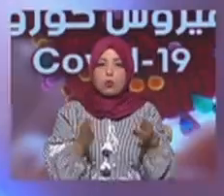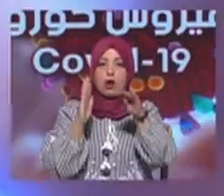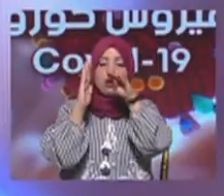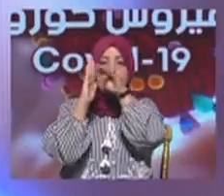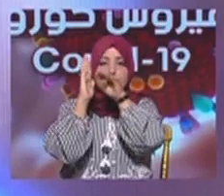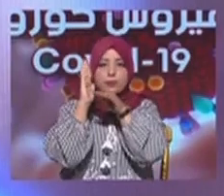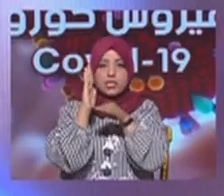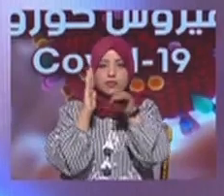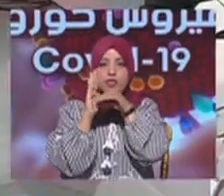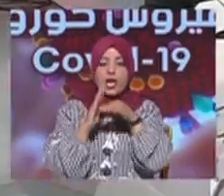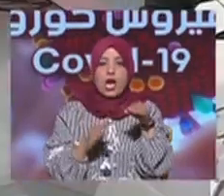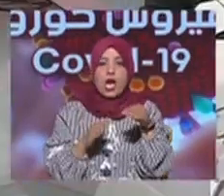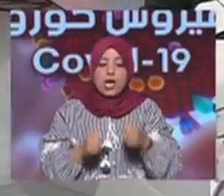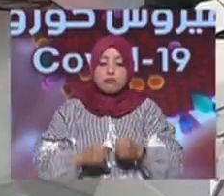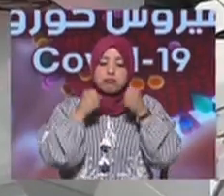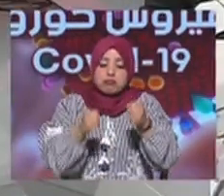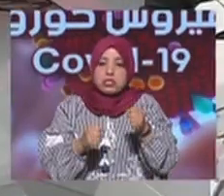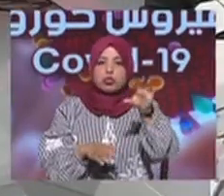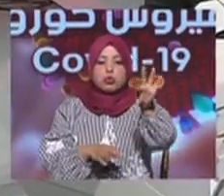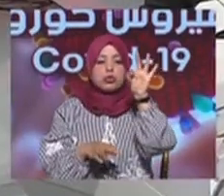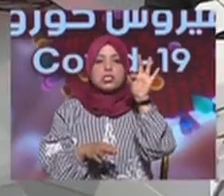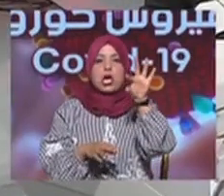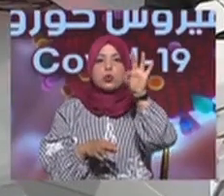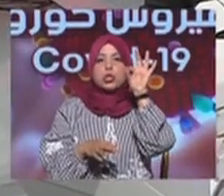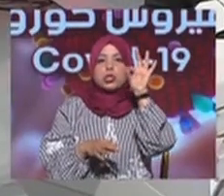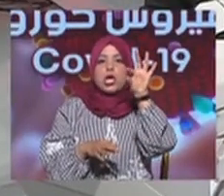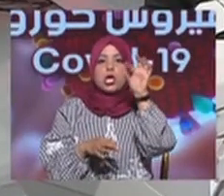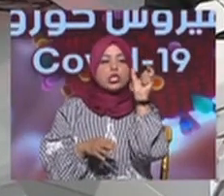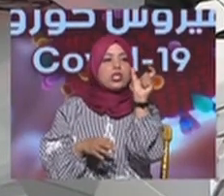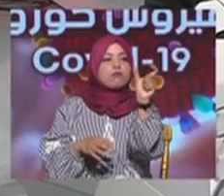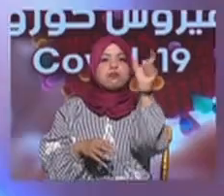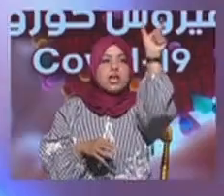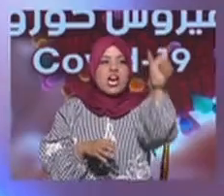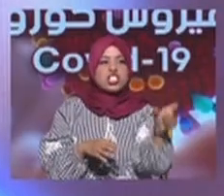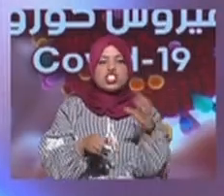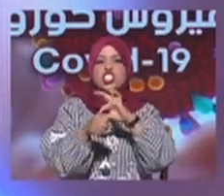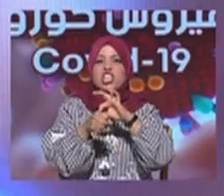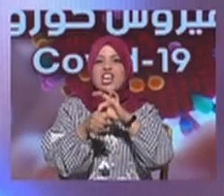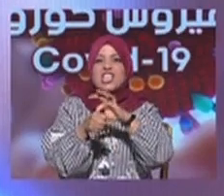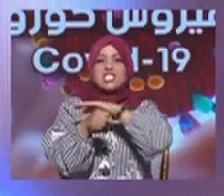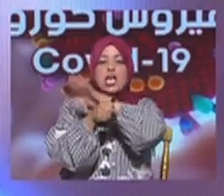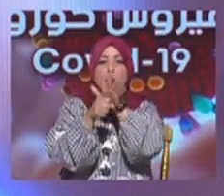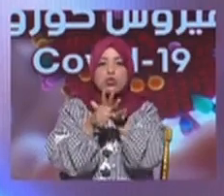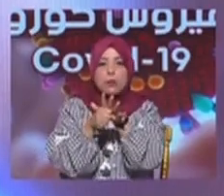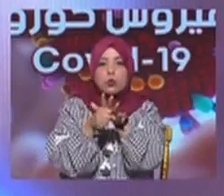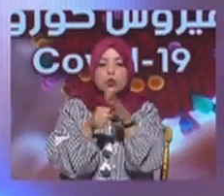باش نحاولوا ناخذوا مثلا العينات نتاع المرضى اللي توفاو الله يرحمهم. دونك او موان نشوفوا بور